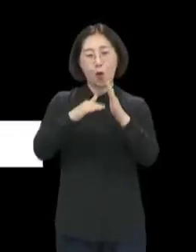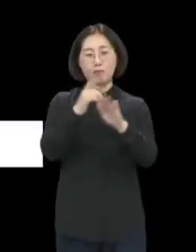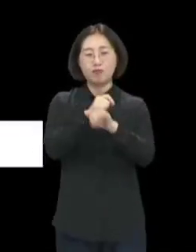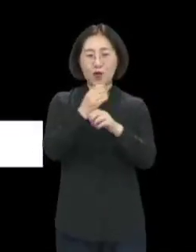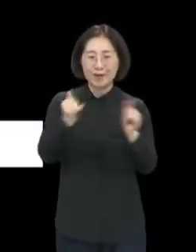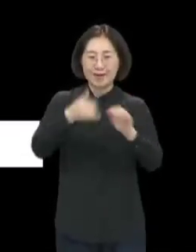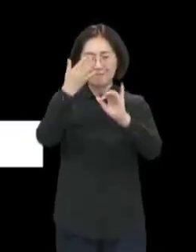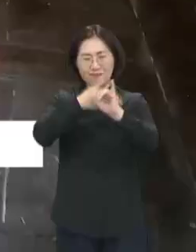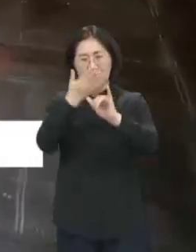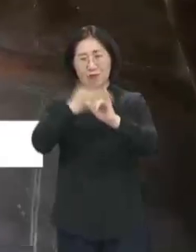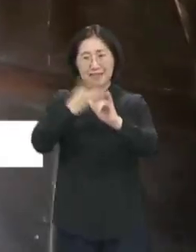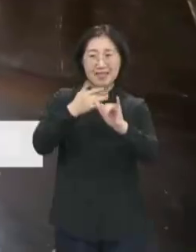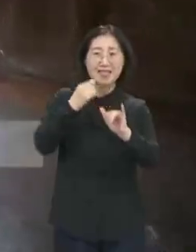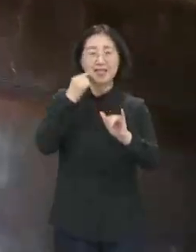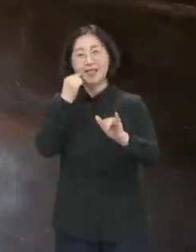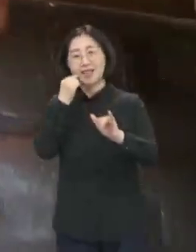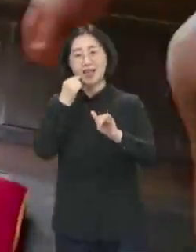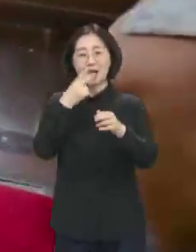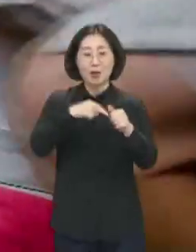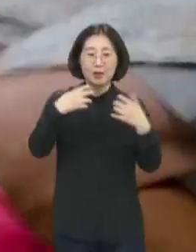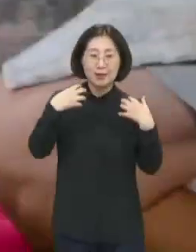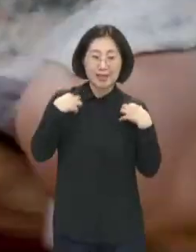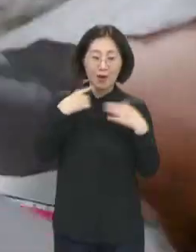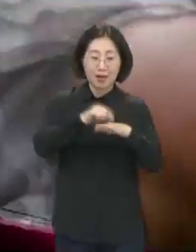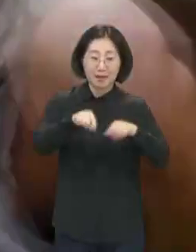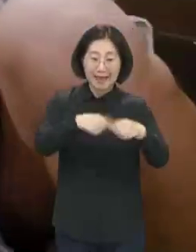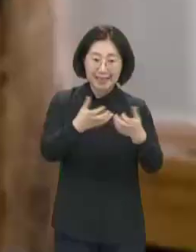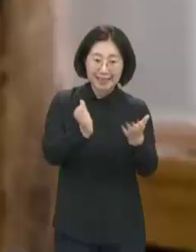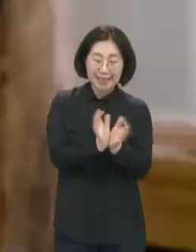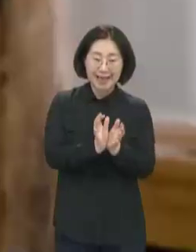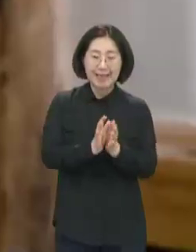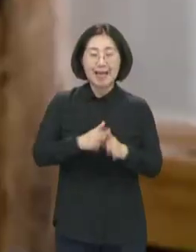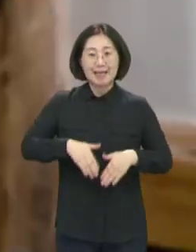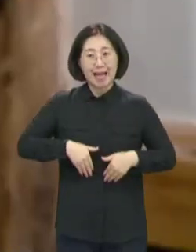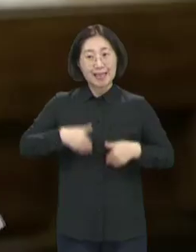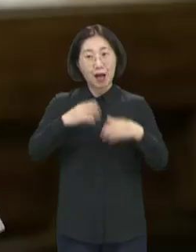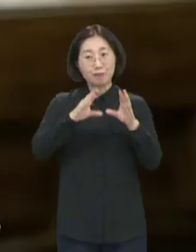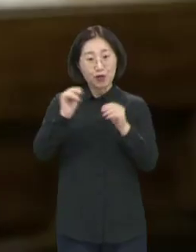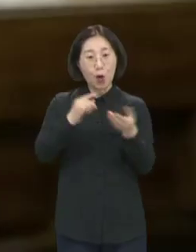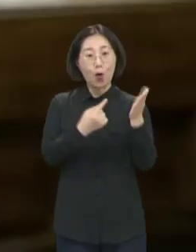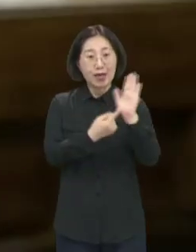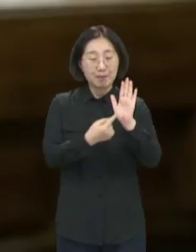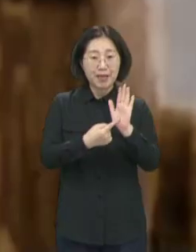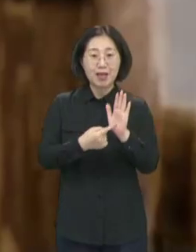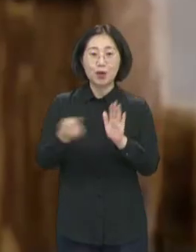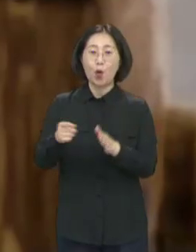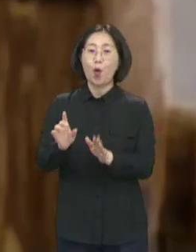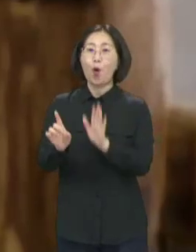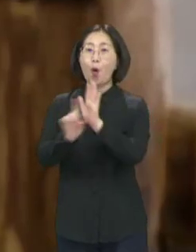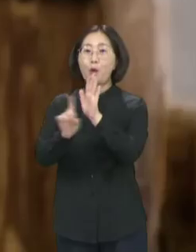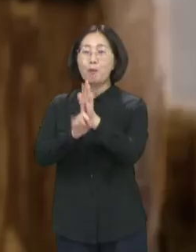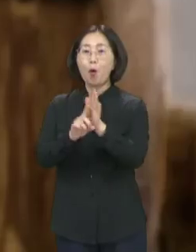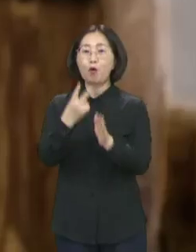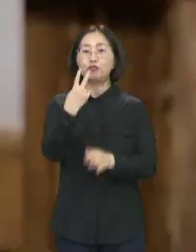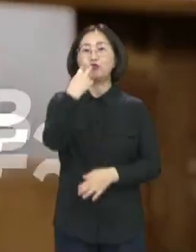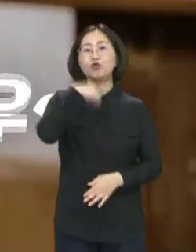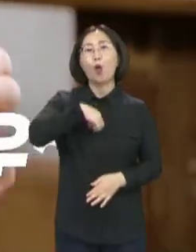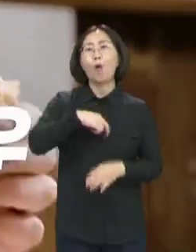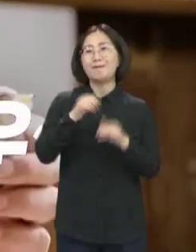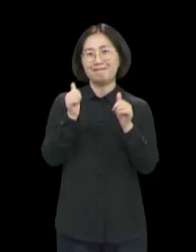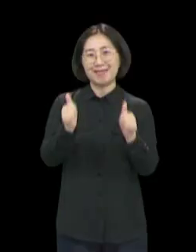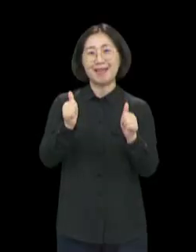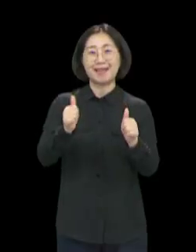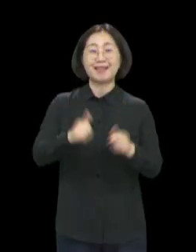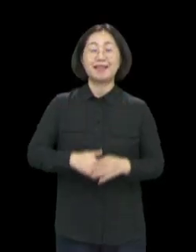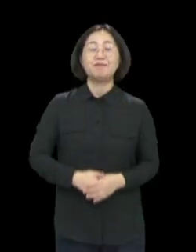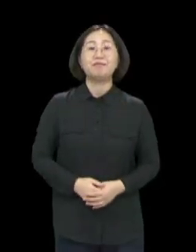영상들이 인기를 끌면서 교육청과 자치단체 이미지 개선과 홍보까지 일석이조의 효과를 내고 있습니다.